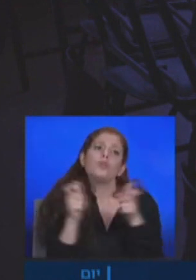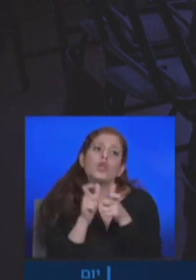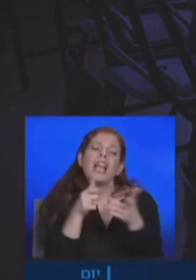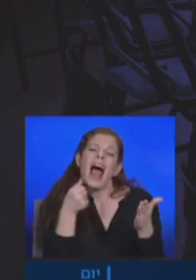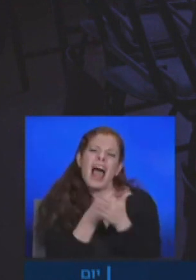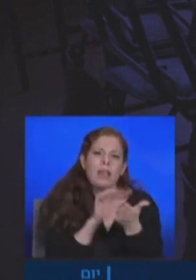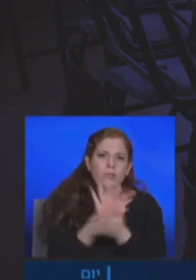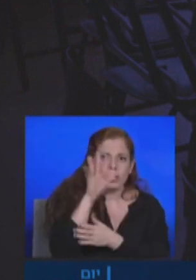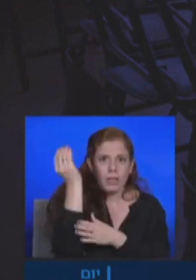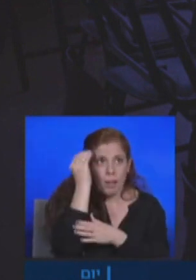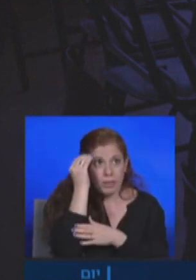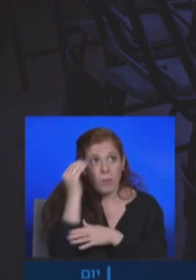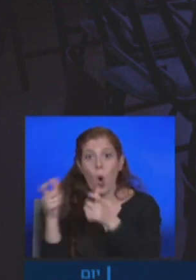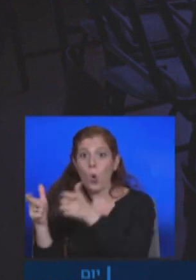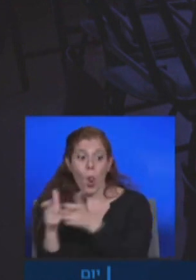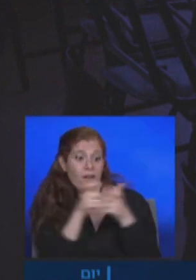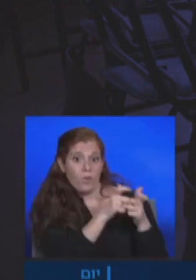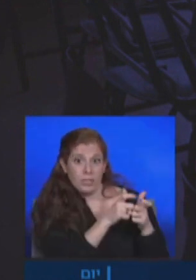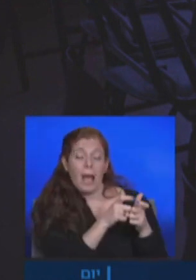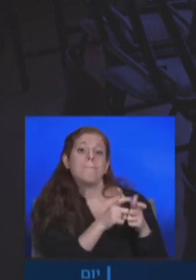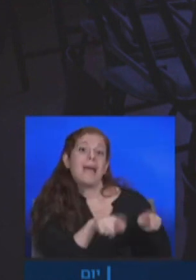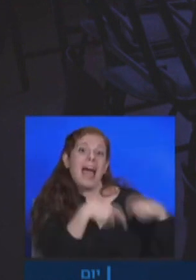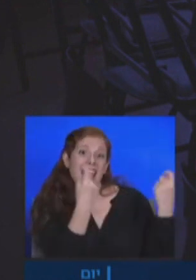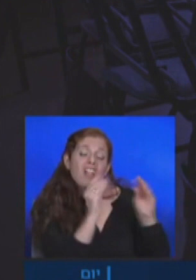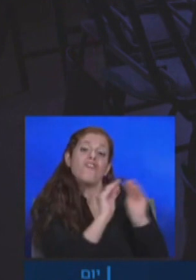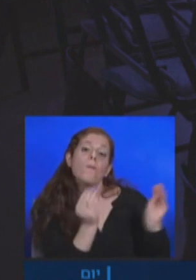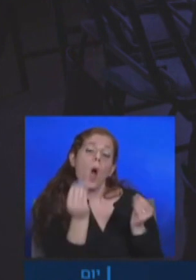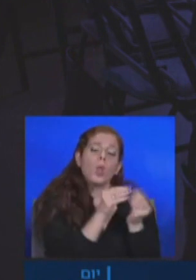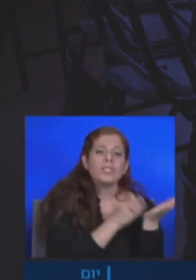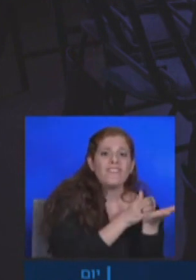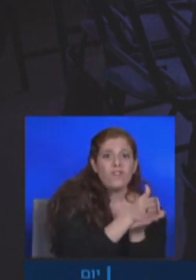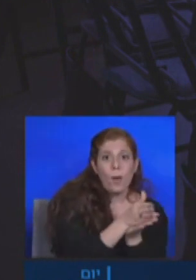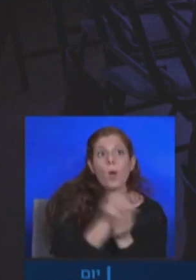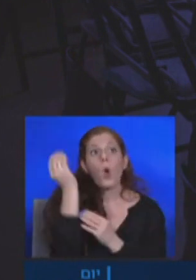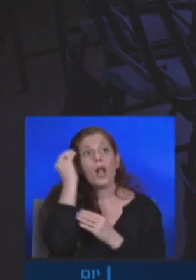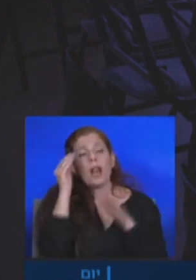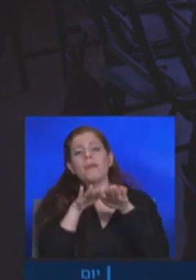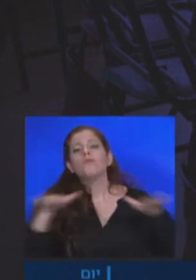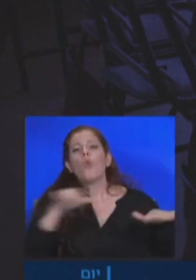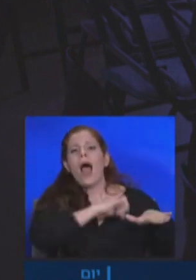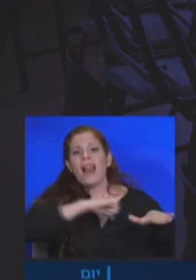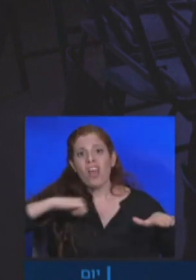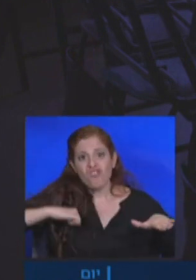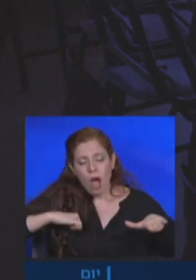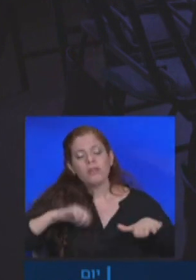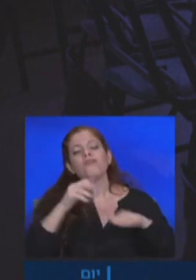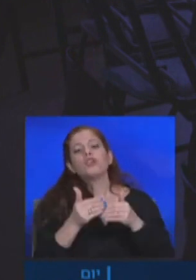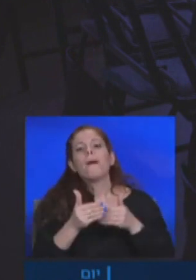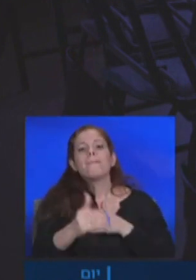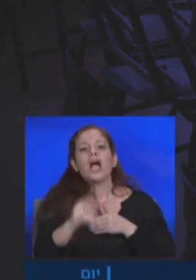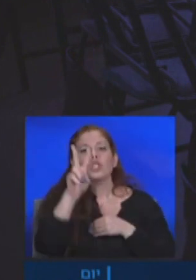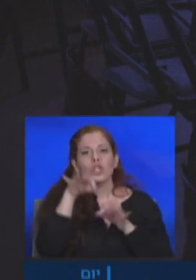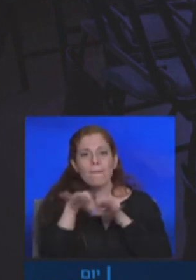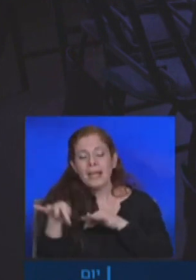לכל קבוצה תהיה מחנכת ומורה נוסף קבועים. כל תלמיד יישב בשולחן נפרד וישמר מרחק של 2 מטרים בין